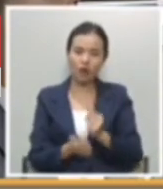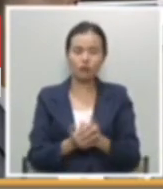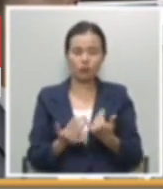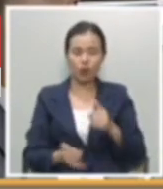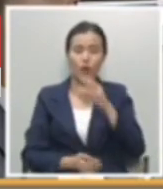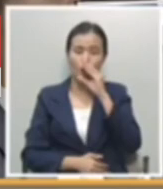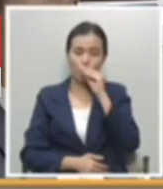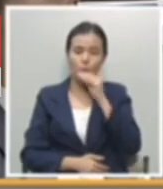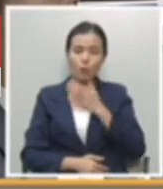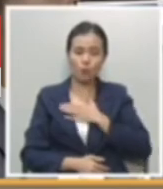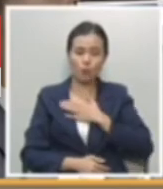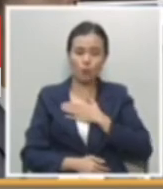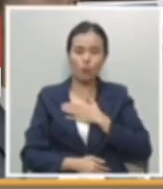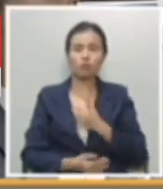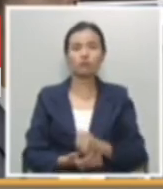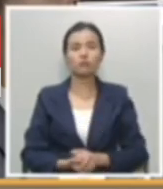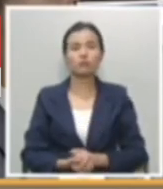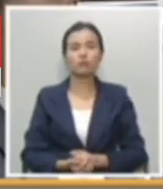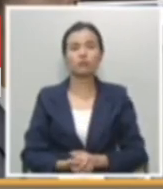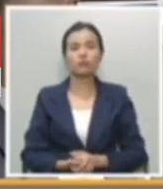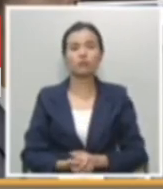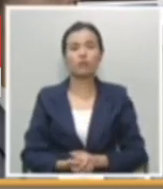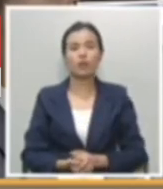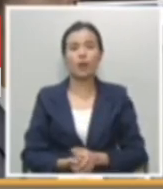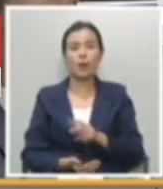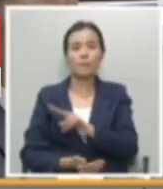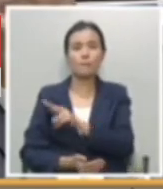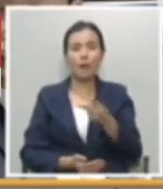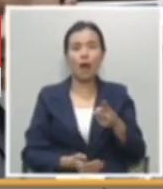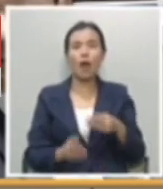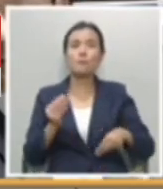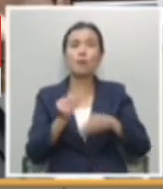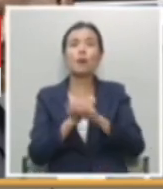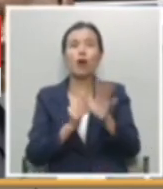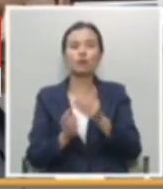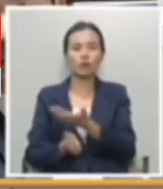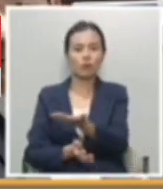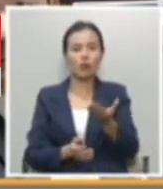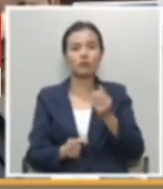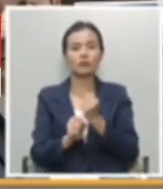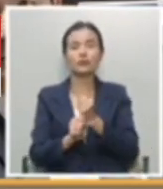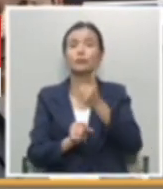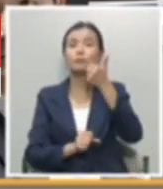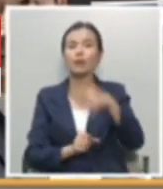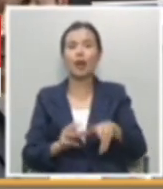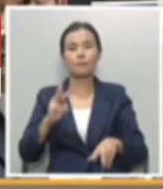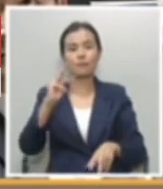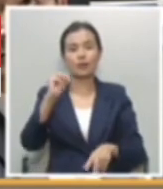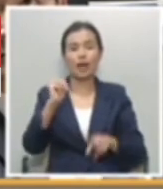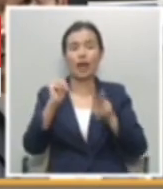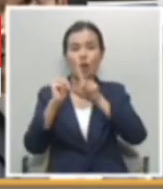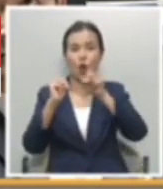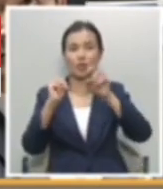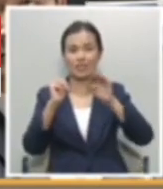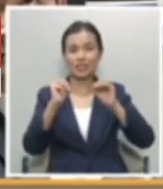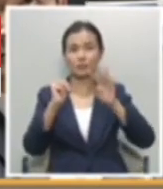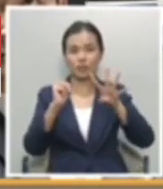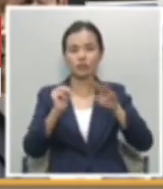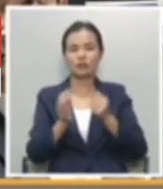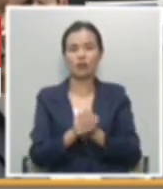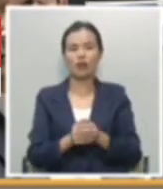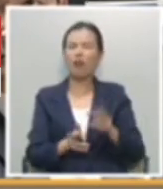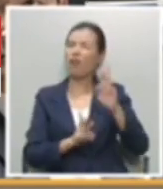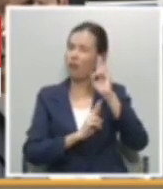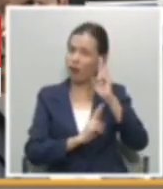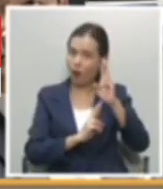งนี้ครับผมไม่ให้แปรยติเพิ่มหรอกเพราะว่าพวกเราทำไม่ได้ในมาตรา144พวกเราระมัด